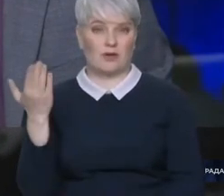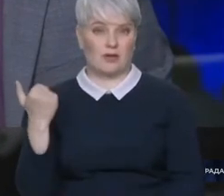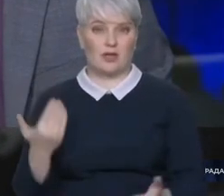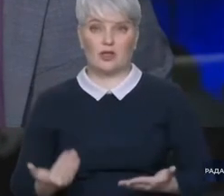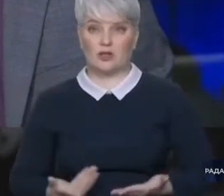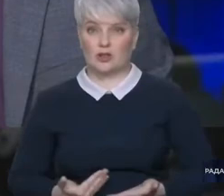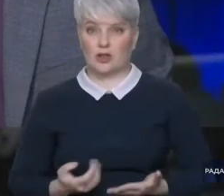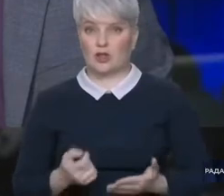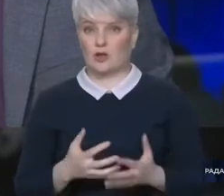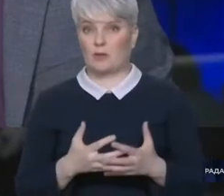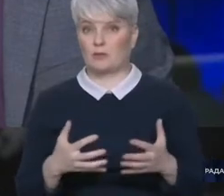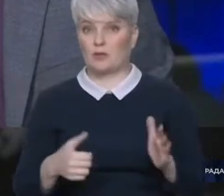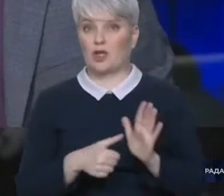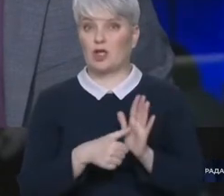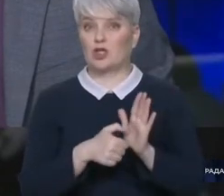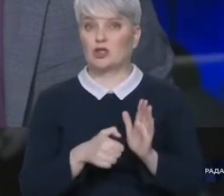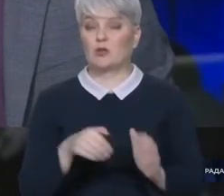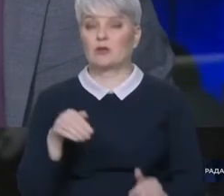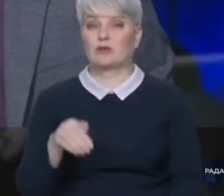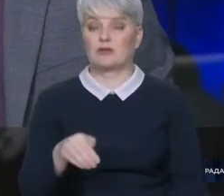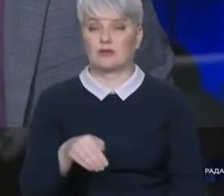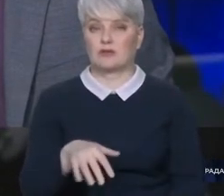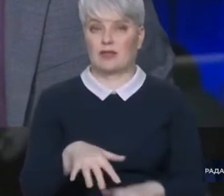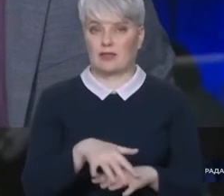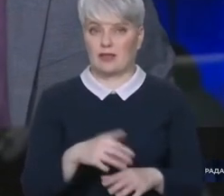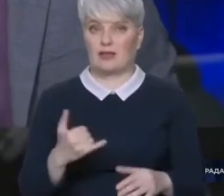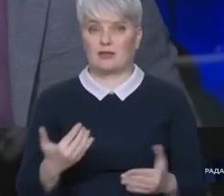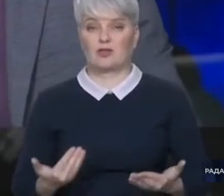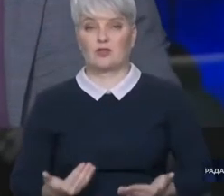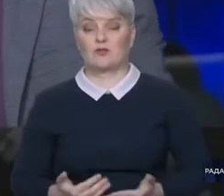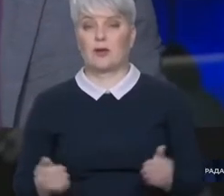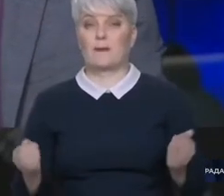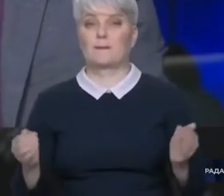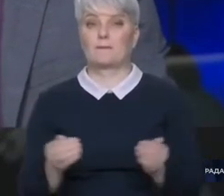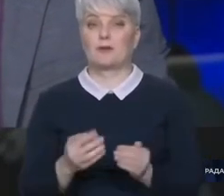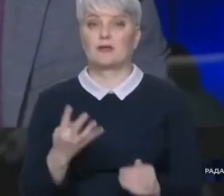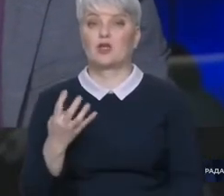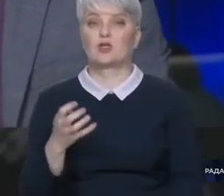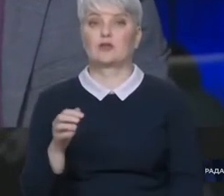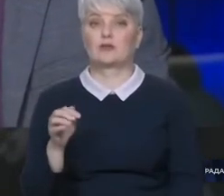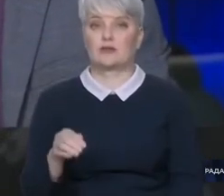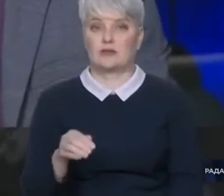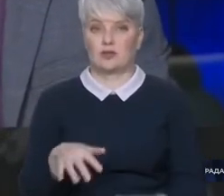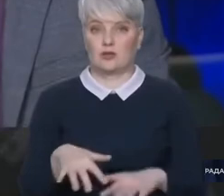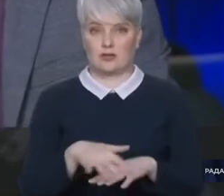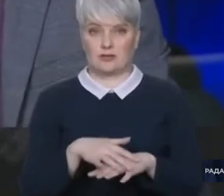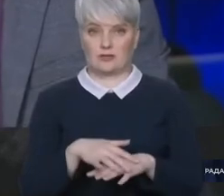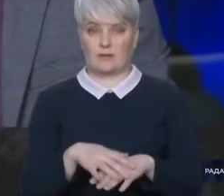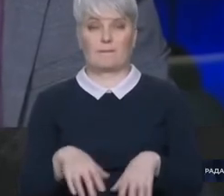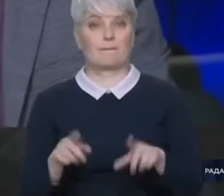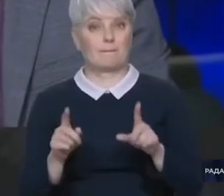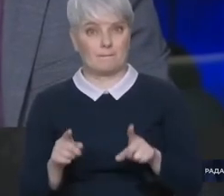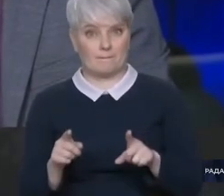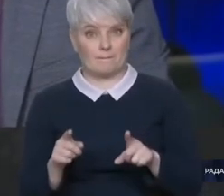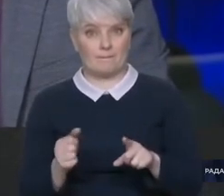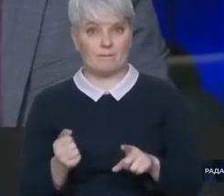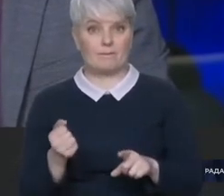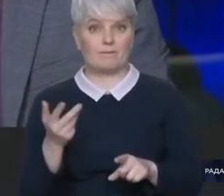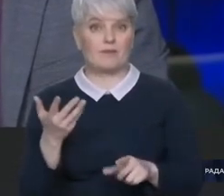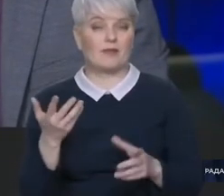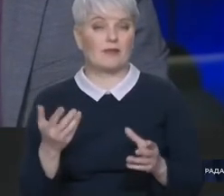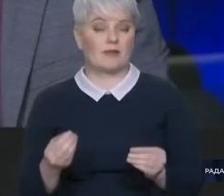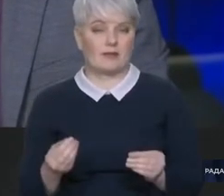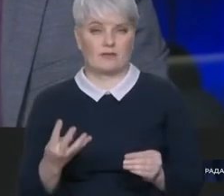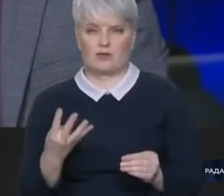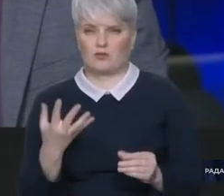проживало трохи більше, ніж 600 тисяч населення, зараз проживає менше, ніж 400 тисяч населення. Так от, за декілька днів,